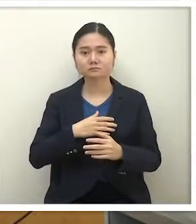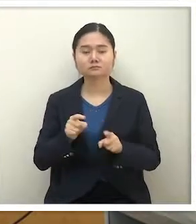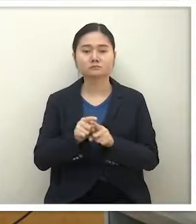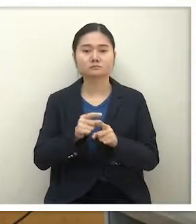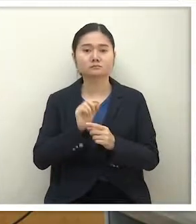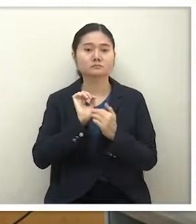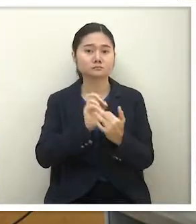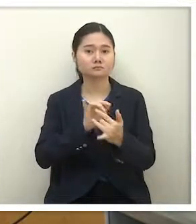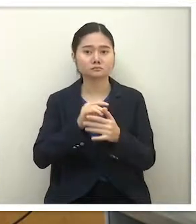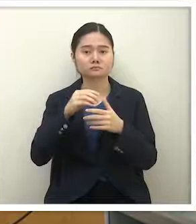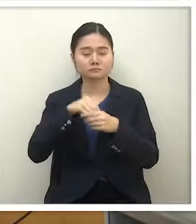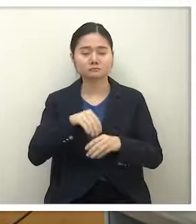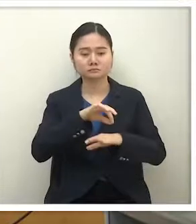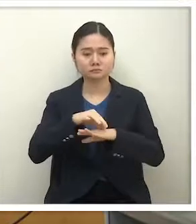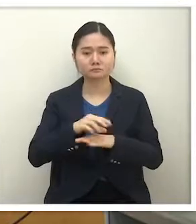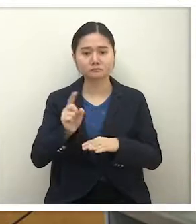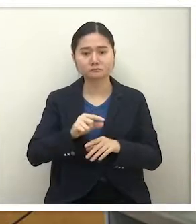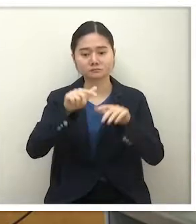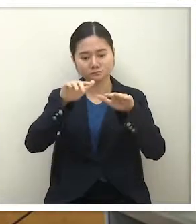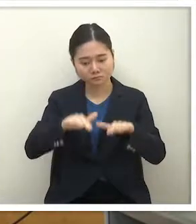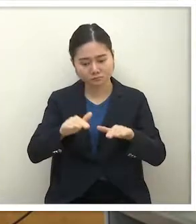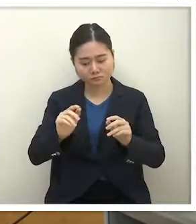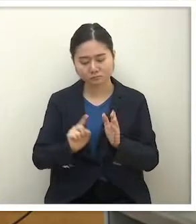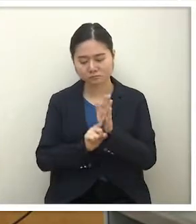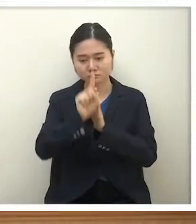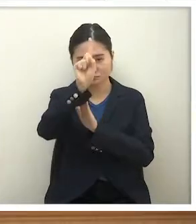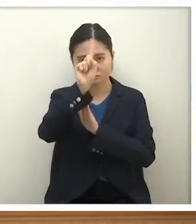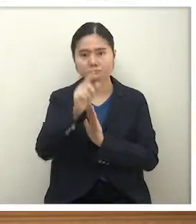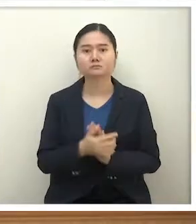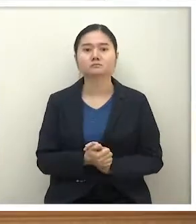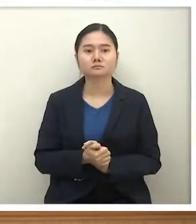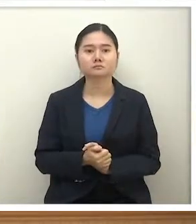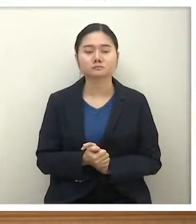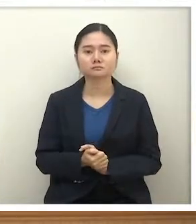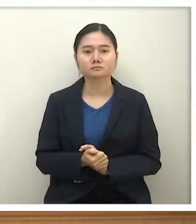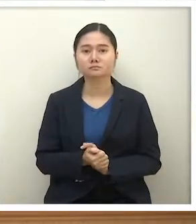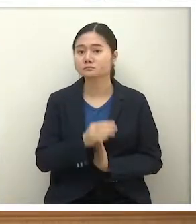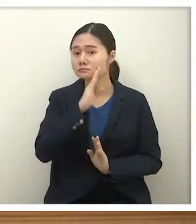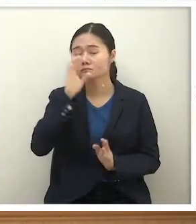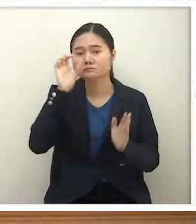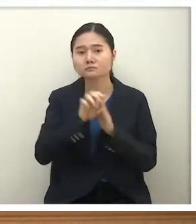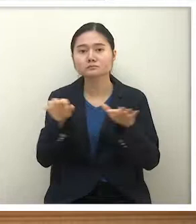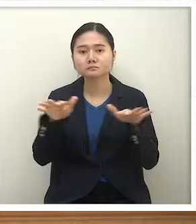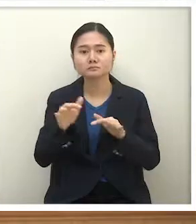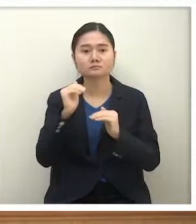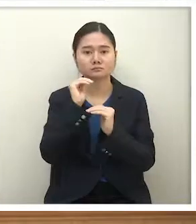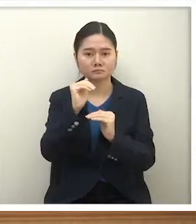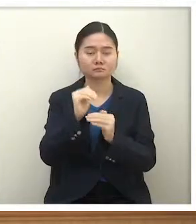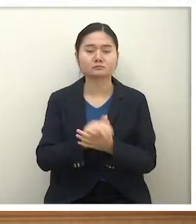เราอยู่ตรงไหนเราอยู่ต่ำหรือเราอยู่สูงนะครับเพราะฉะนั้นถ้าเป็นภาพปกติแล้วให้กำหนดประม